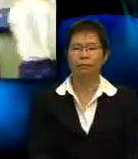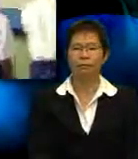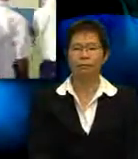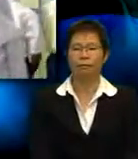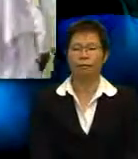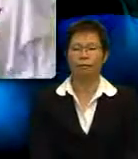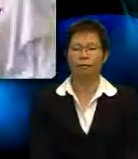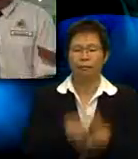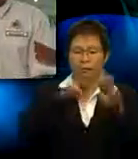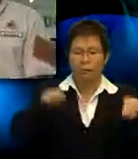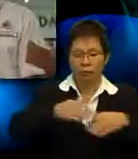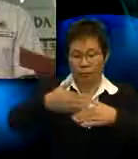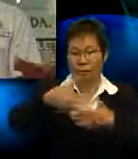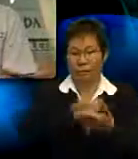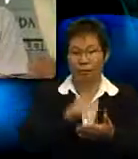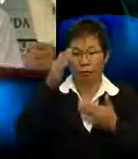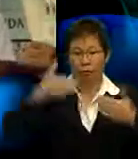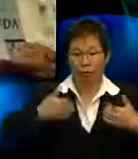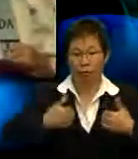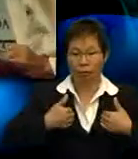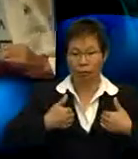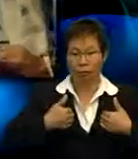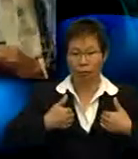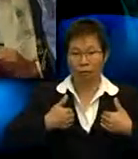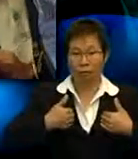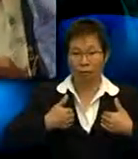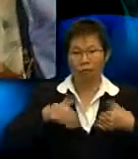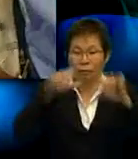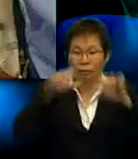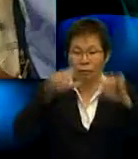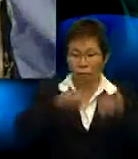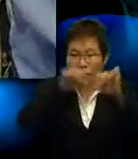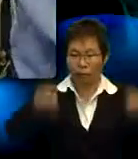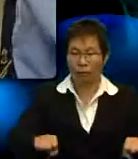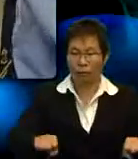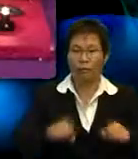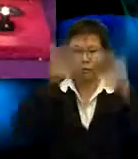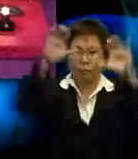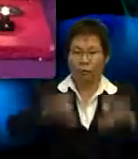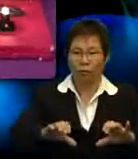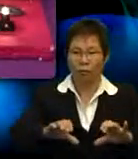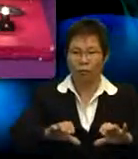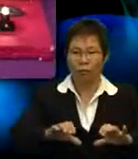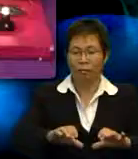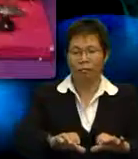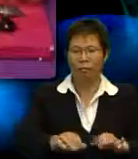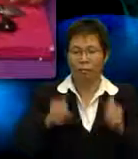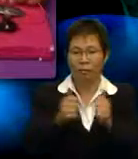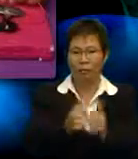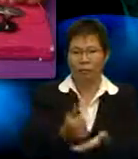Murid-murid seterusnya akan menjalankan eksperimen di stesen-stesen yang lain secara bergilir-gilir dengan bantuan